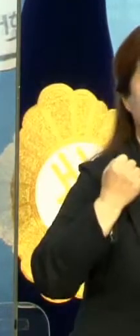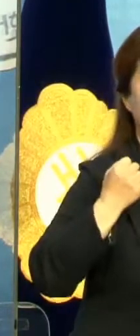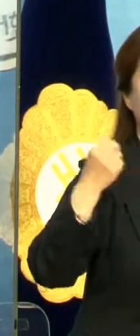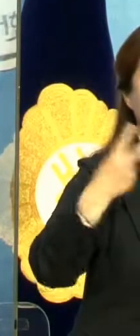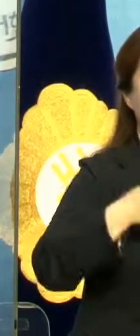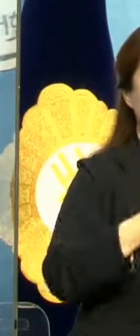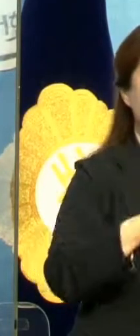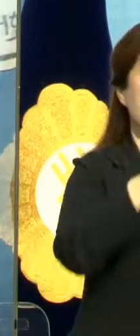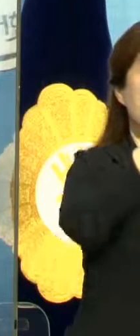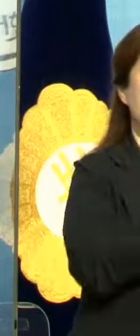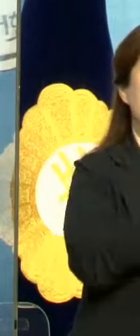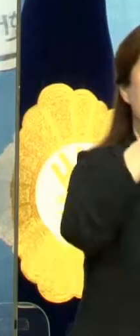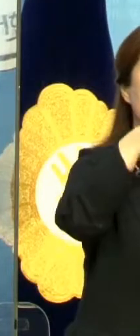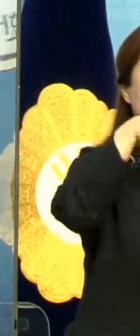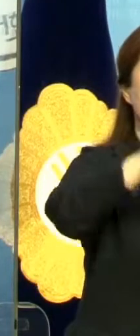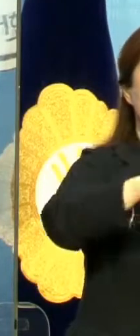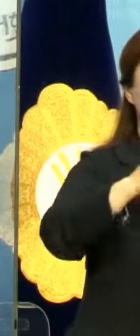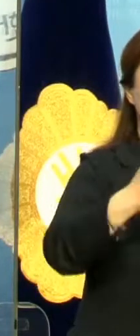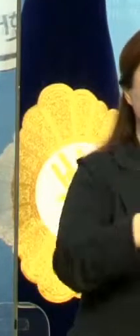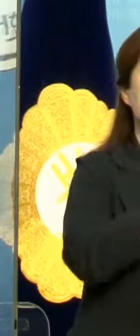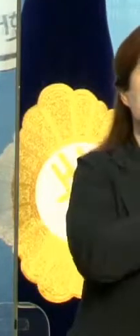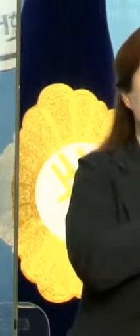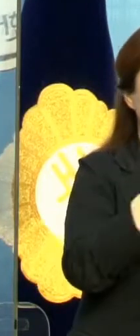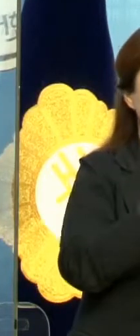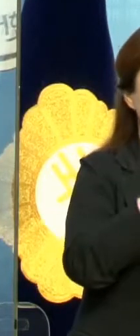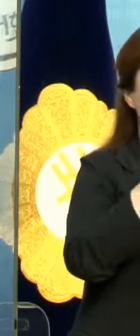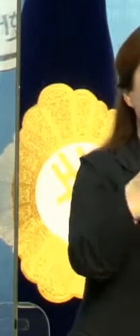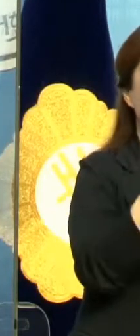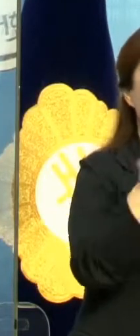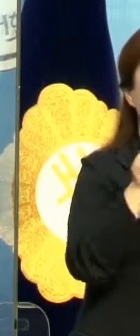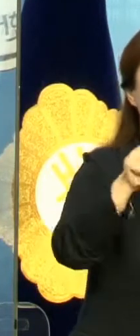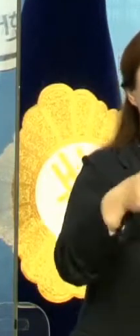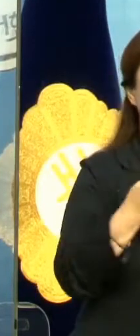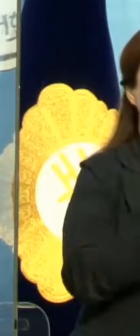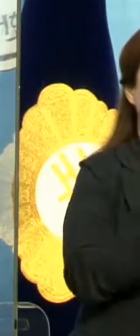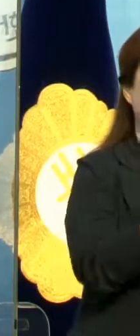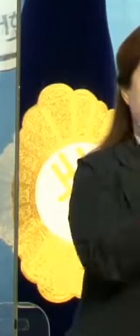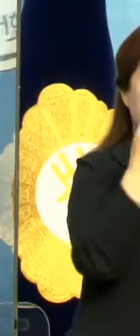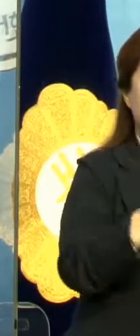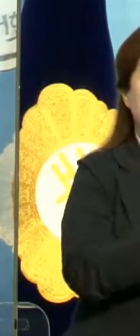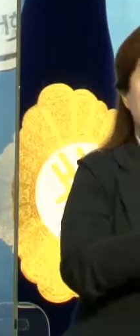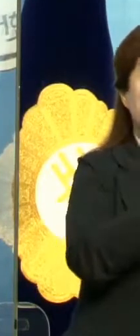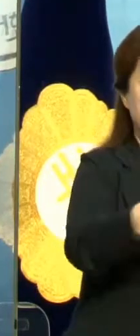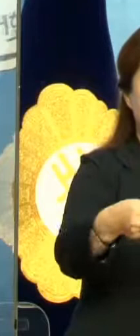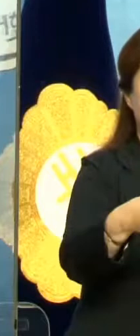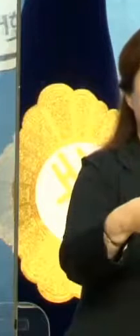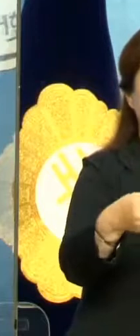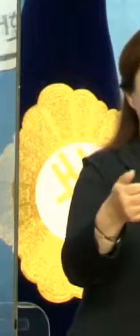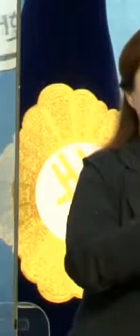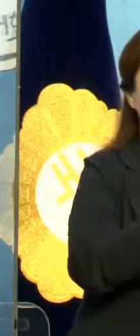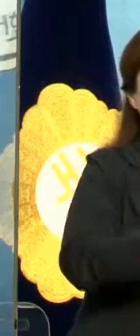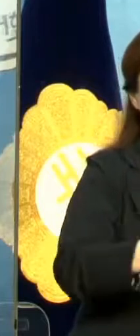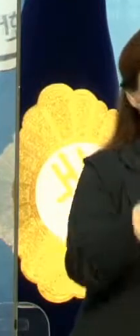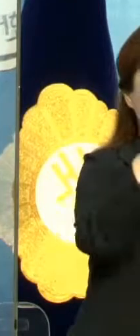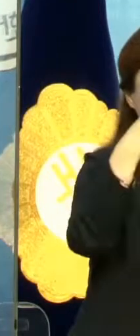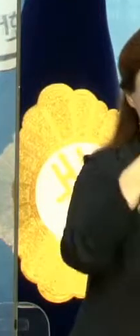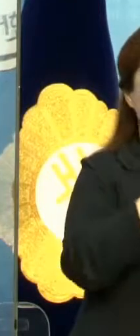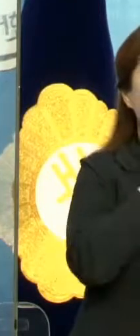조수진 의원 비싼 예인 기본 괴로운 이미 재 명했습니다 전혀 거론 도 안되고